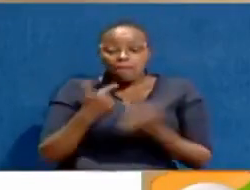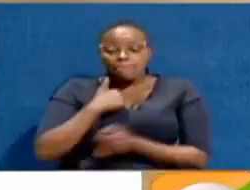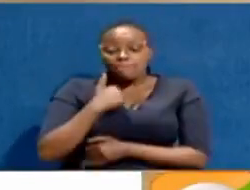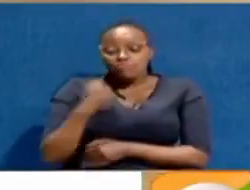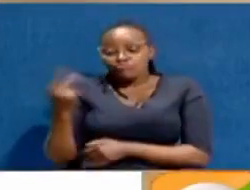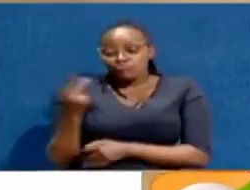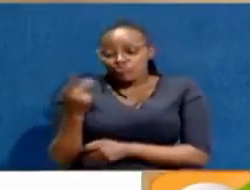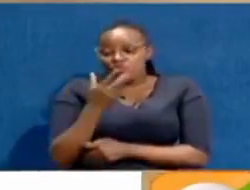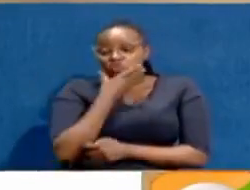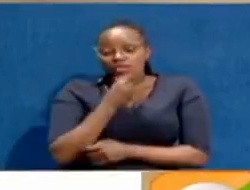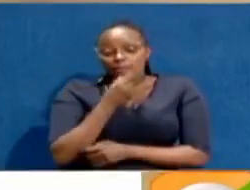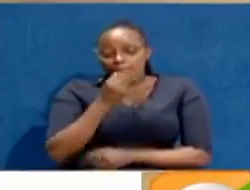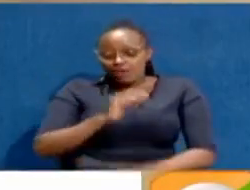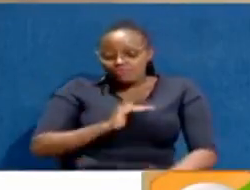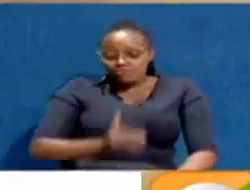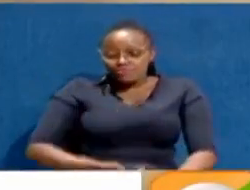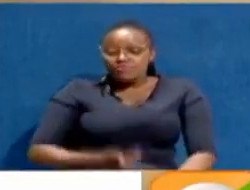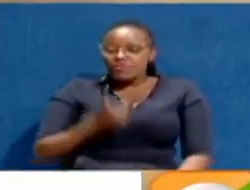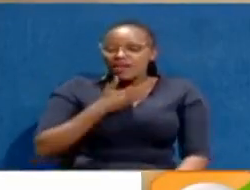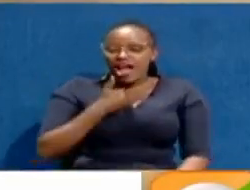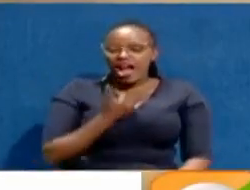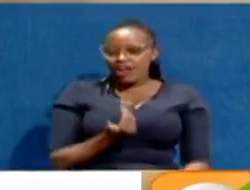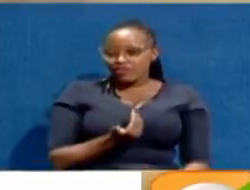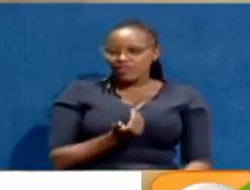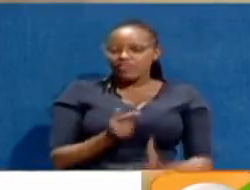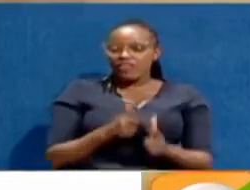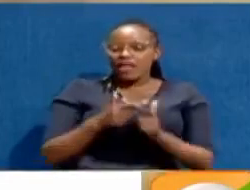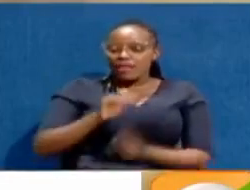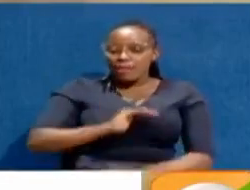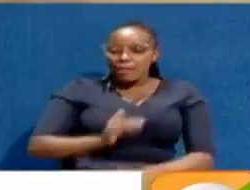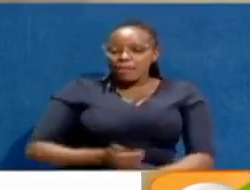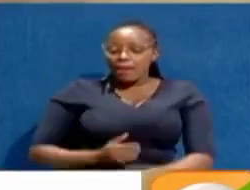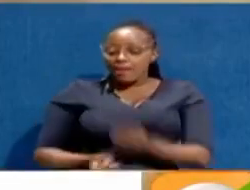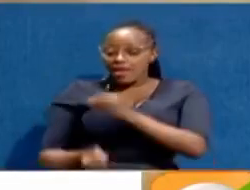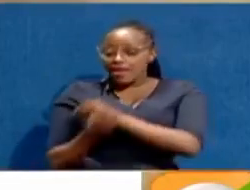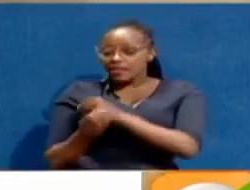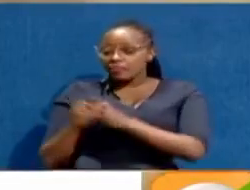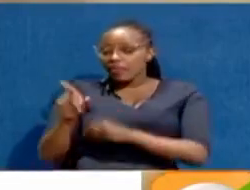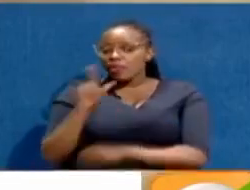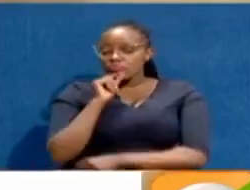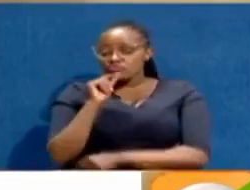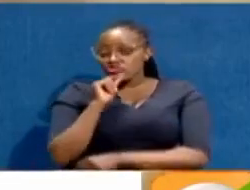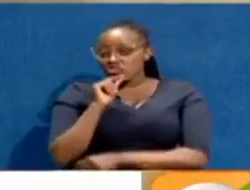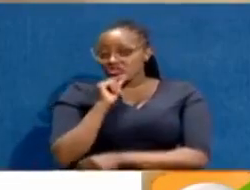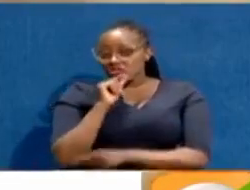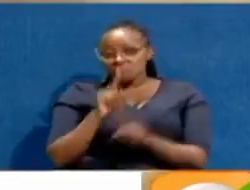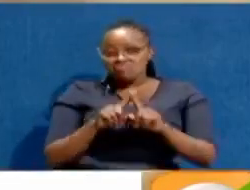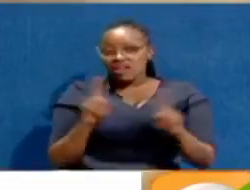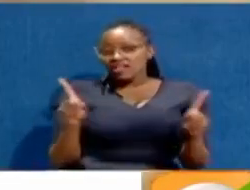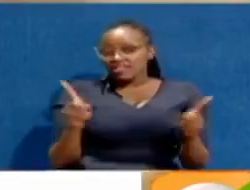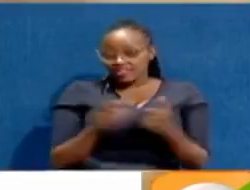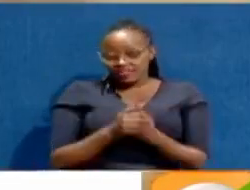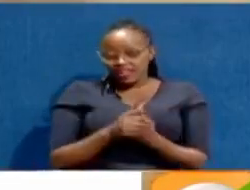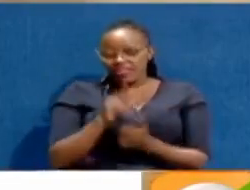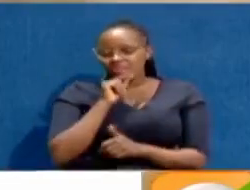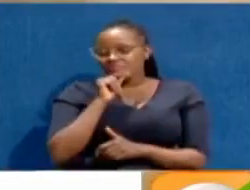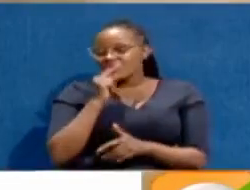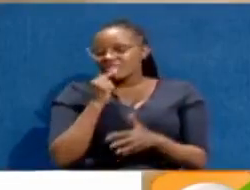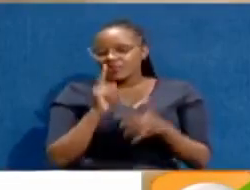Mina nikapata ujauzito. Nilipopata ujauzito nikamwelezea huyo kijana,